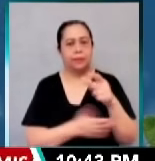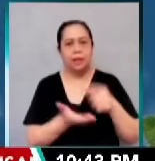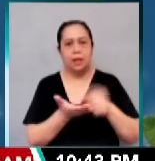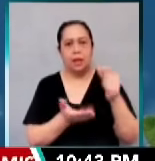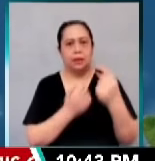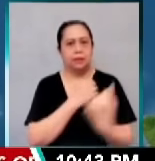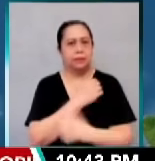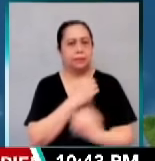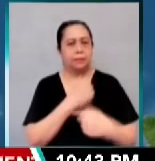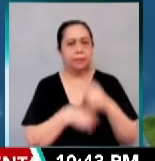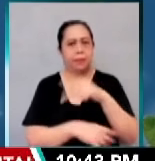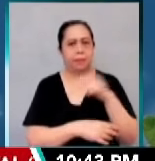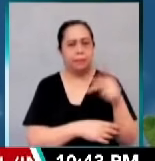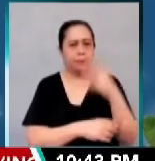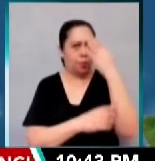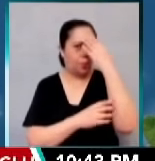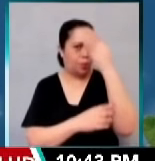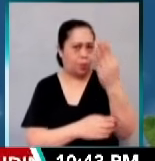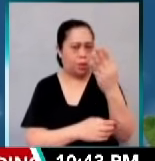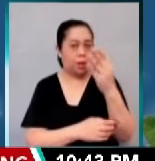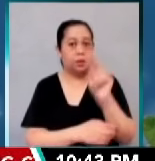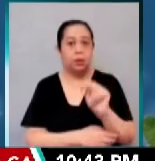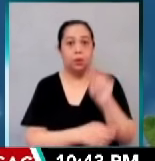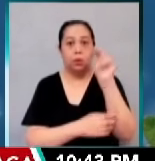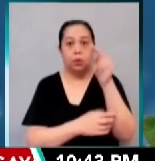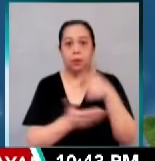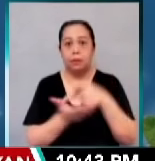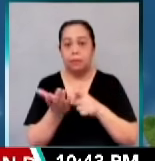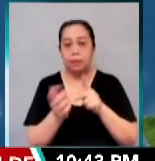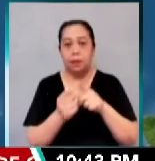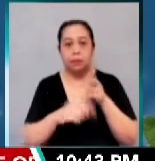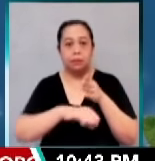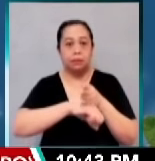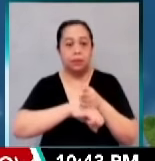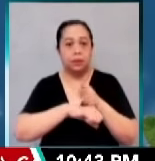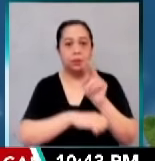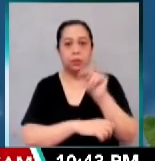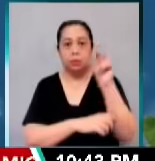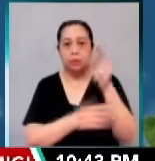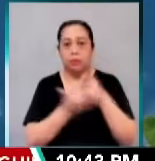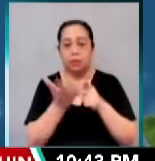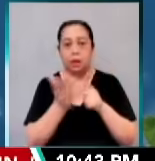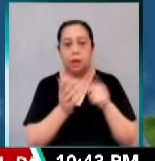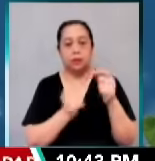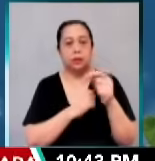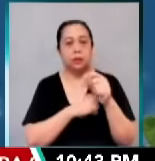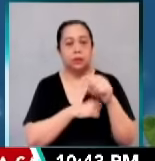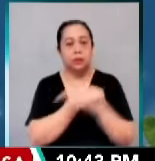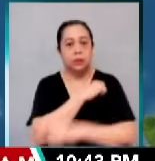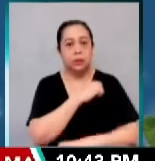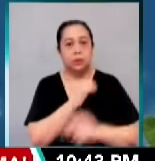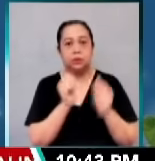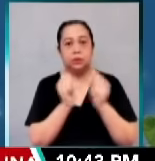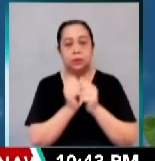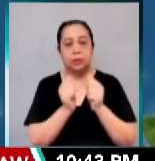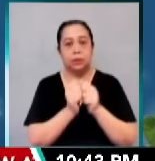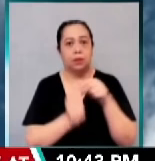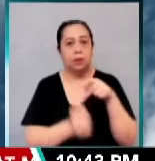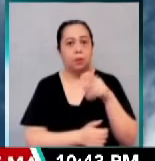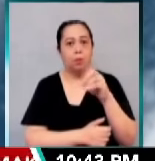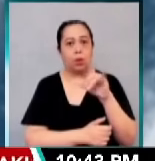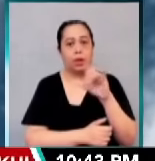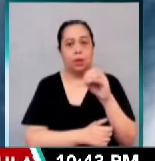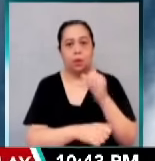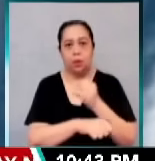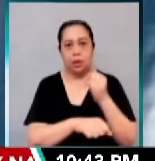Pampanga, Bulacan, northern portion ng Bataan, northern portion ng Quezon, kasama na ang Pulilio Islands. Huling namataan